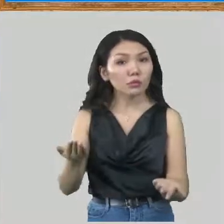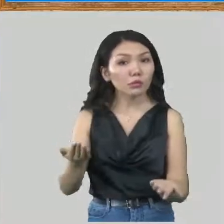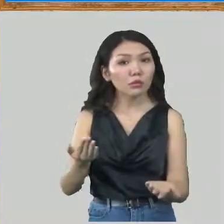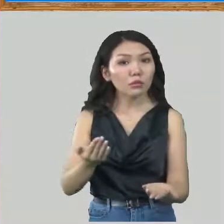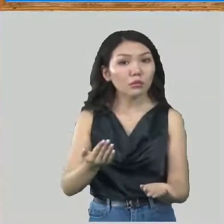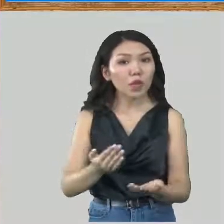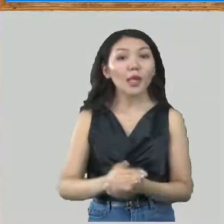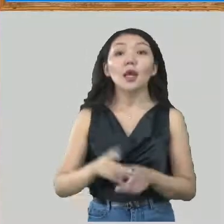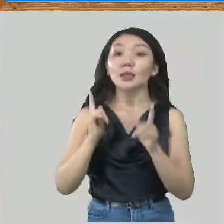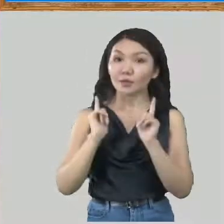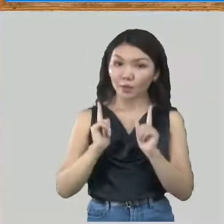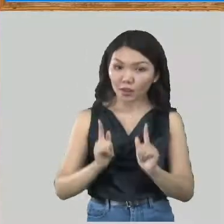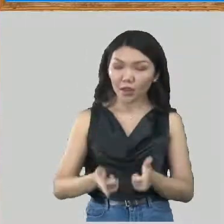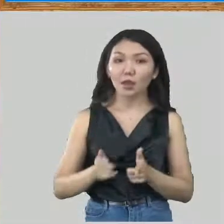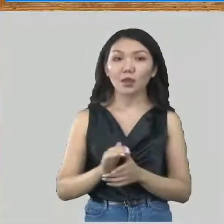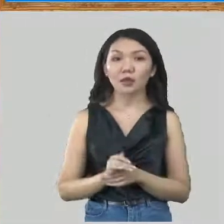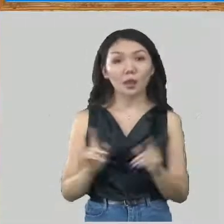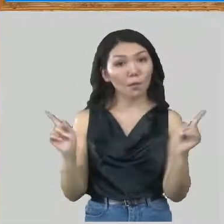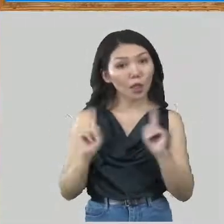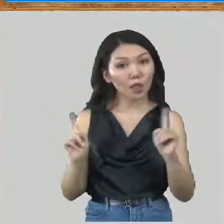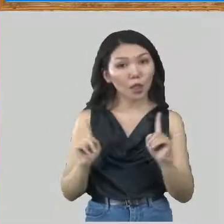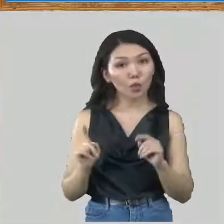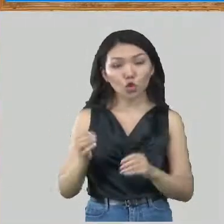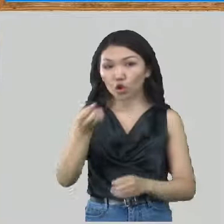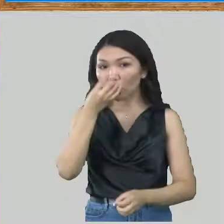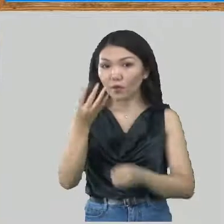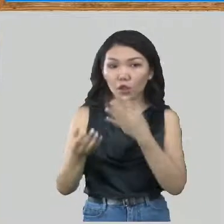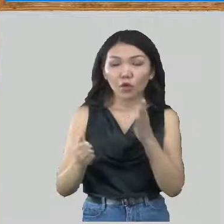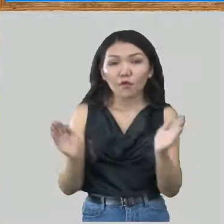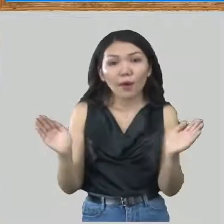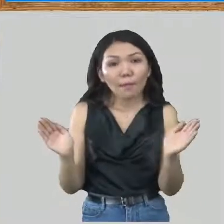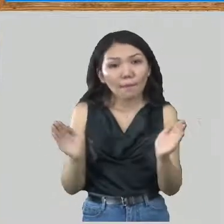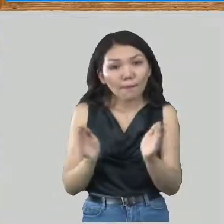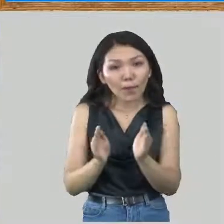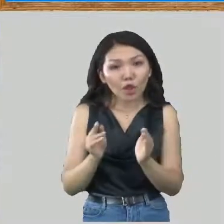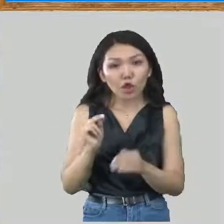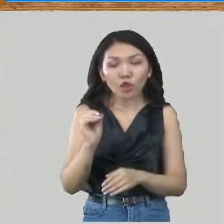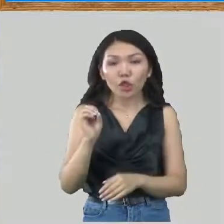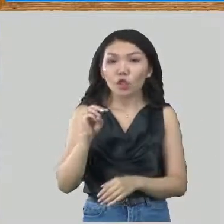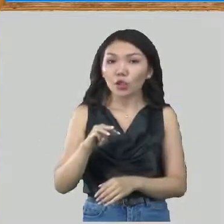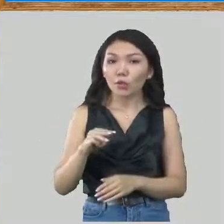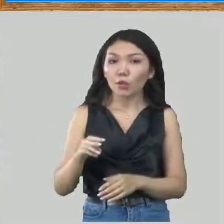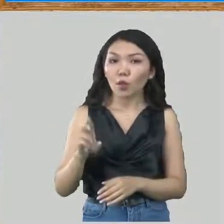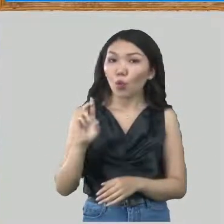Я с вами согласна, потому что цветов меньше, чем божьих коровок.